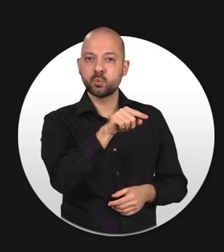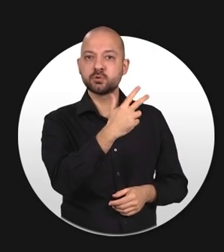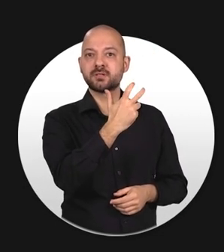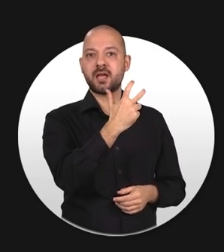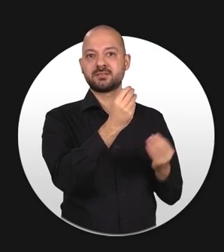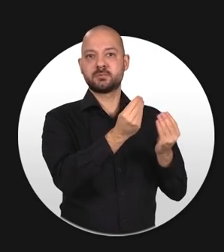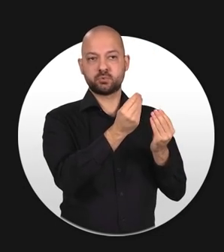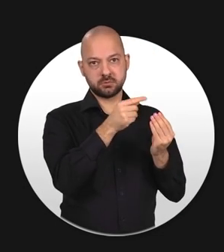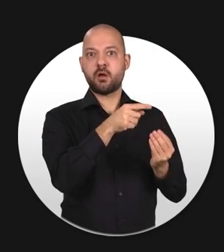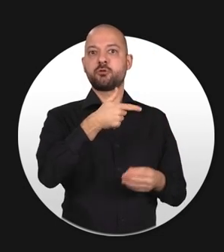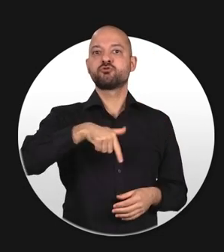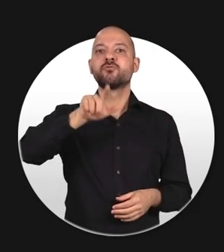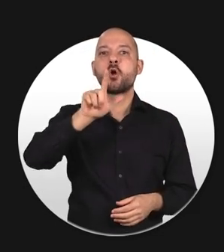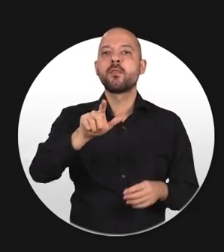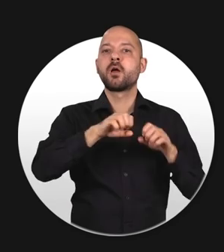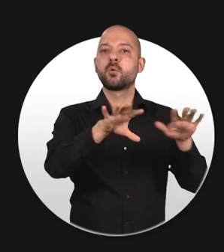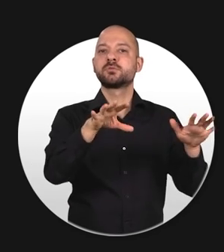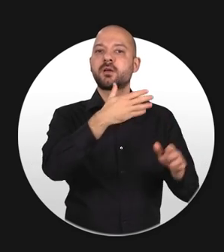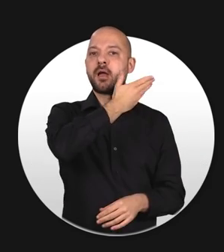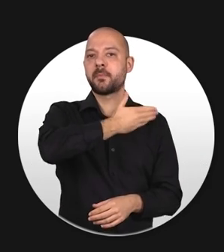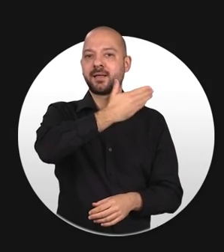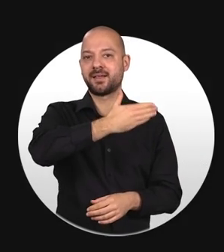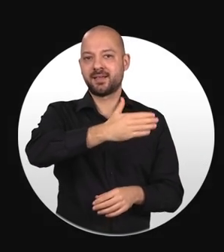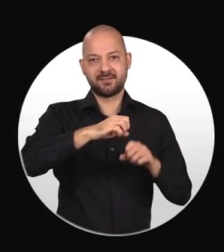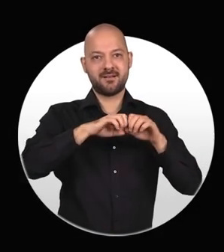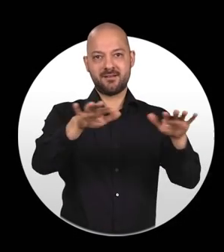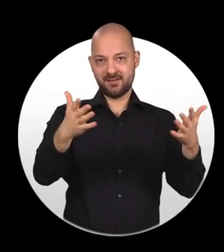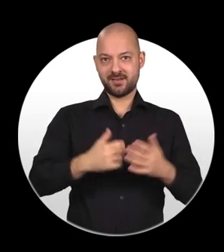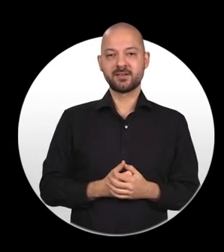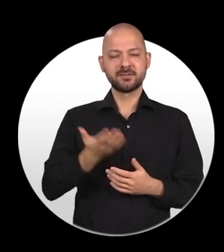Resolux, die 12. Edition publiziert wird.